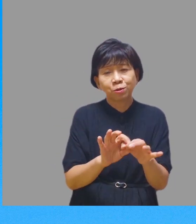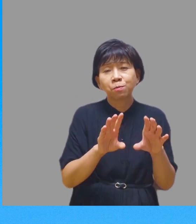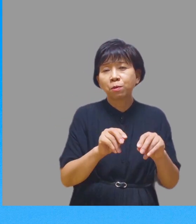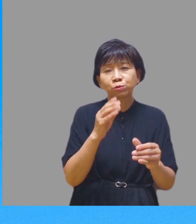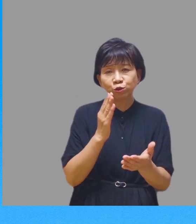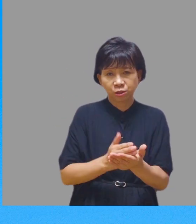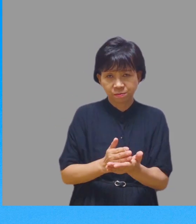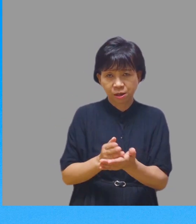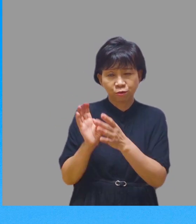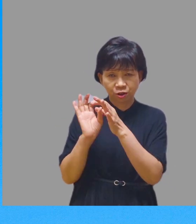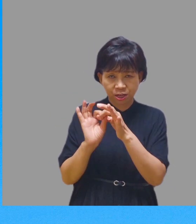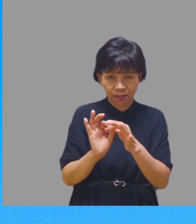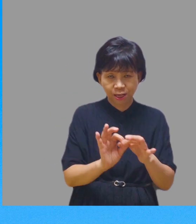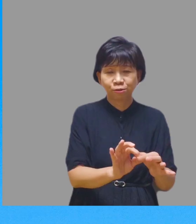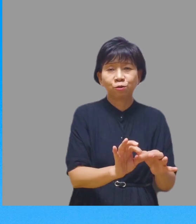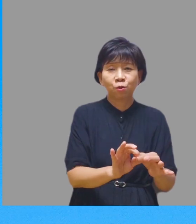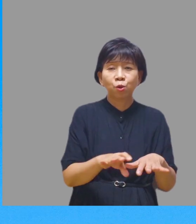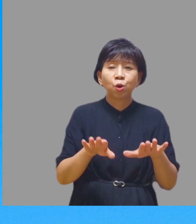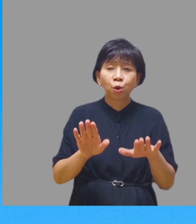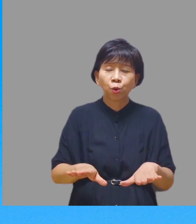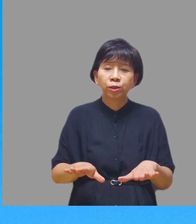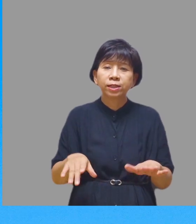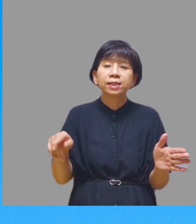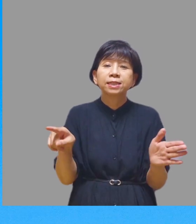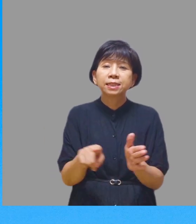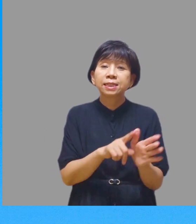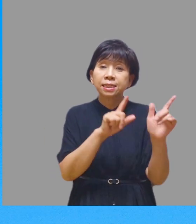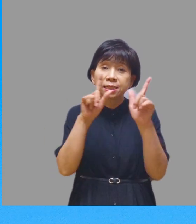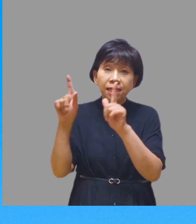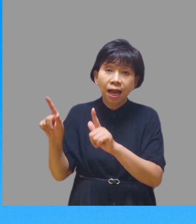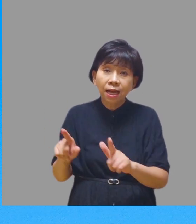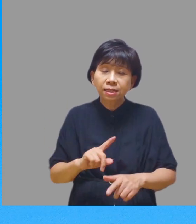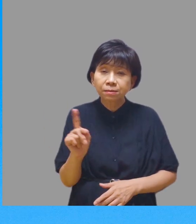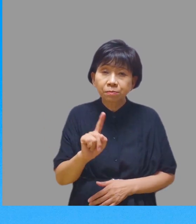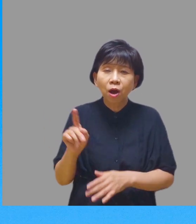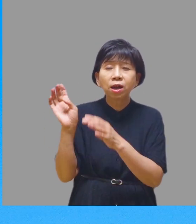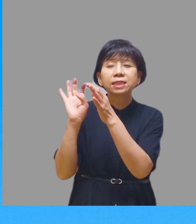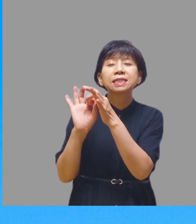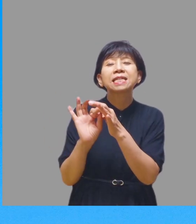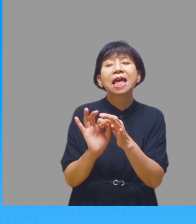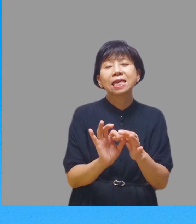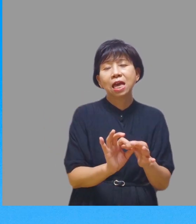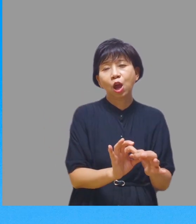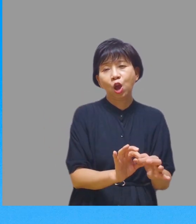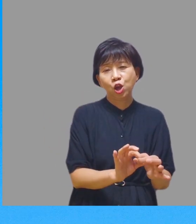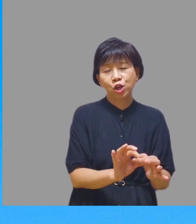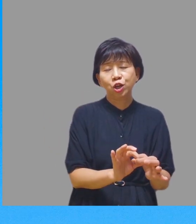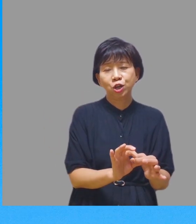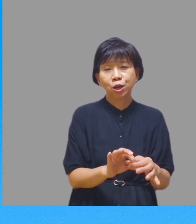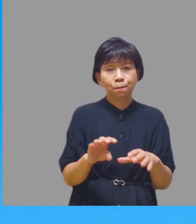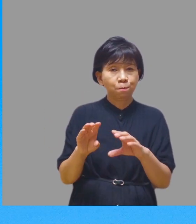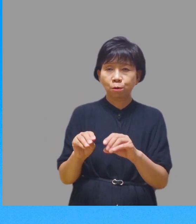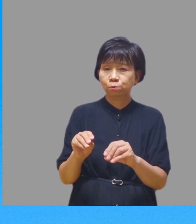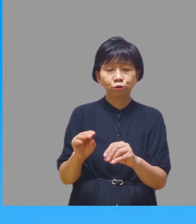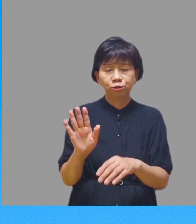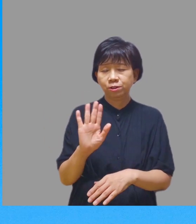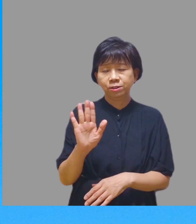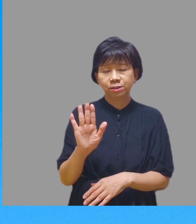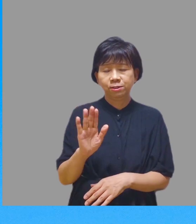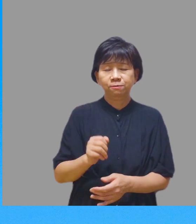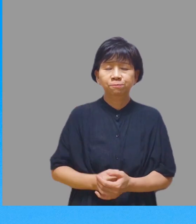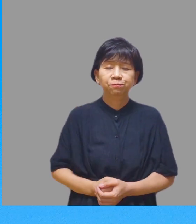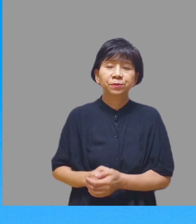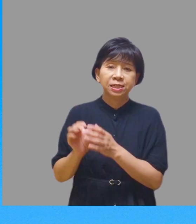제목의 신앙은 진행형입니다. 이겁니다. 성도 여러분, 신앙이 계속 이어져야 한다는 사실을 가장 분명히